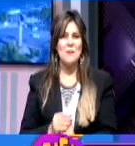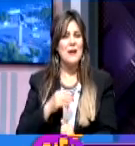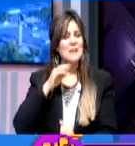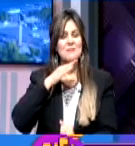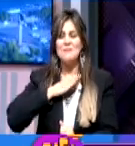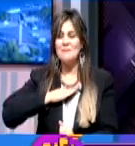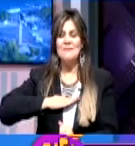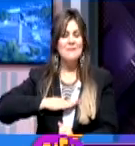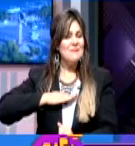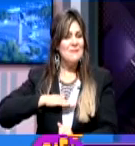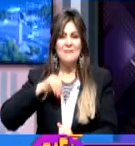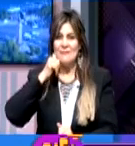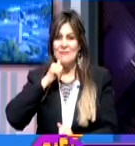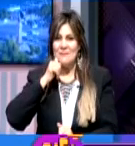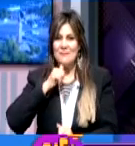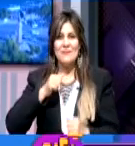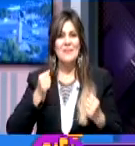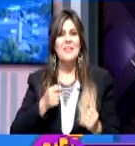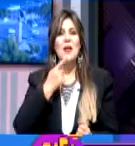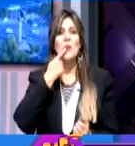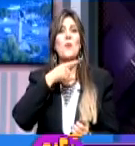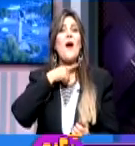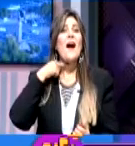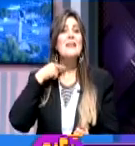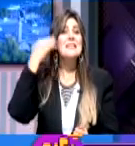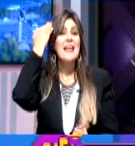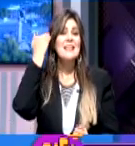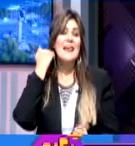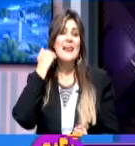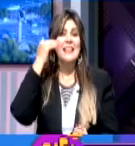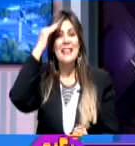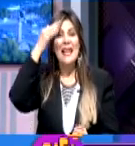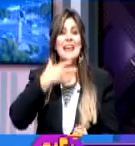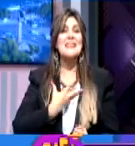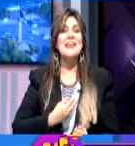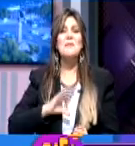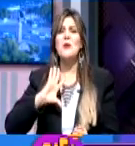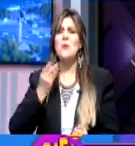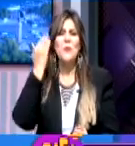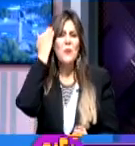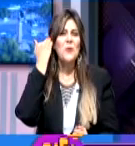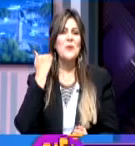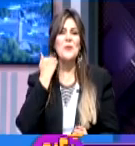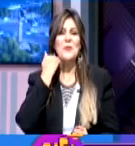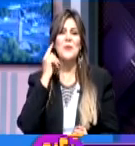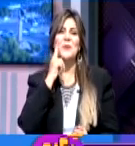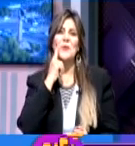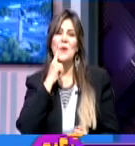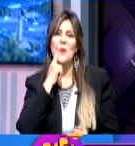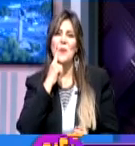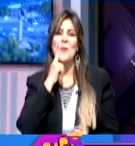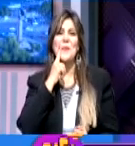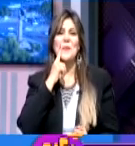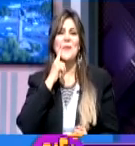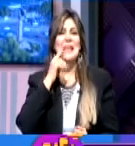بالذات المرأة صراحة تحية طيبة لكل امرأة قائمة على عمل عندها من